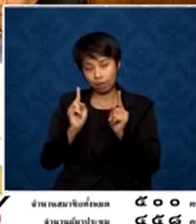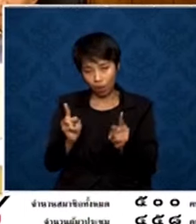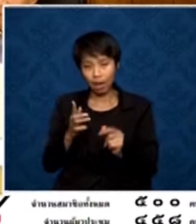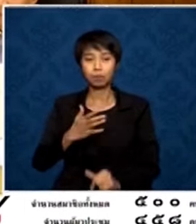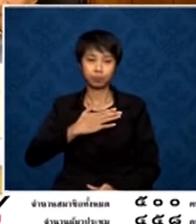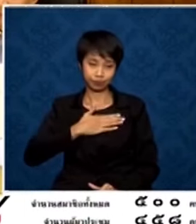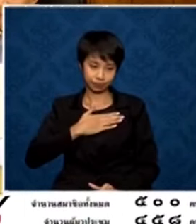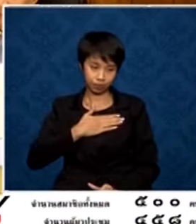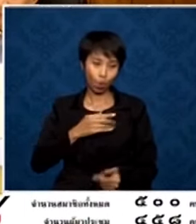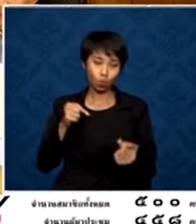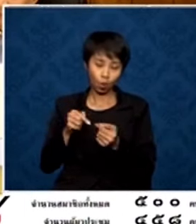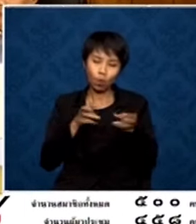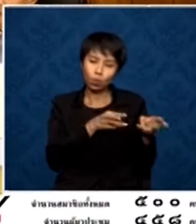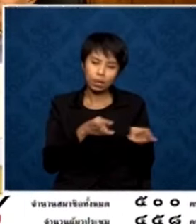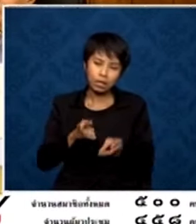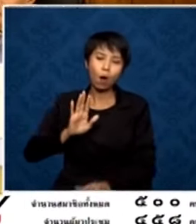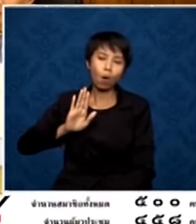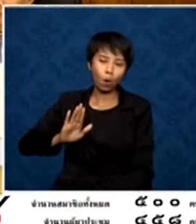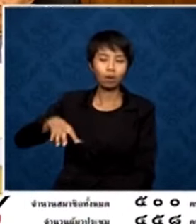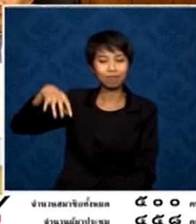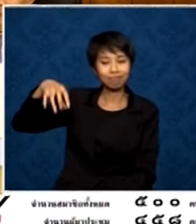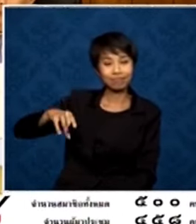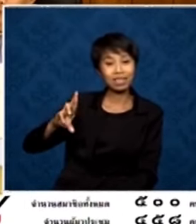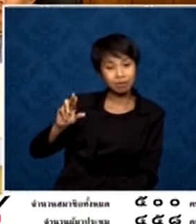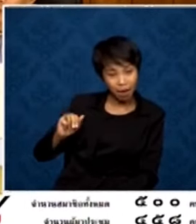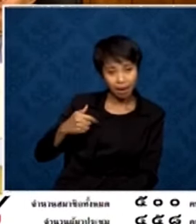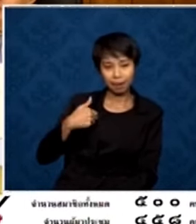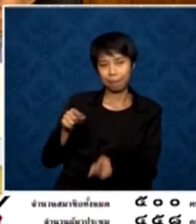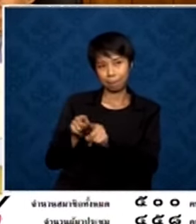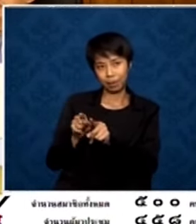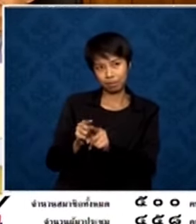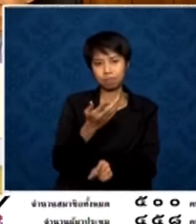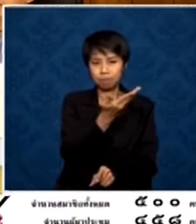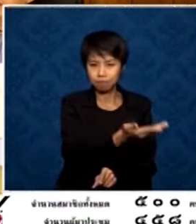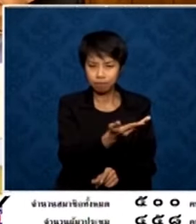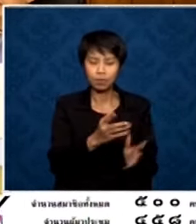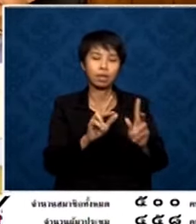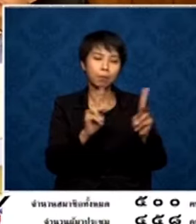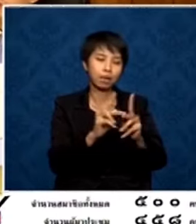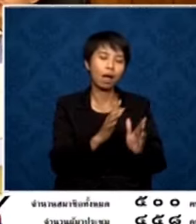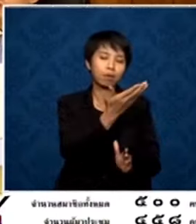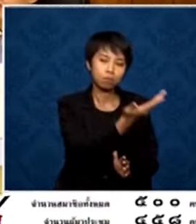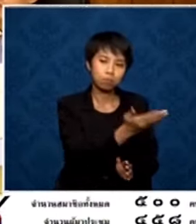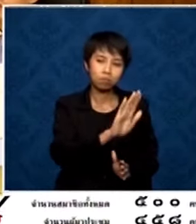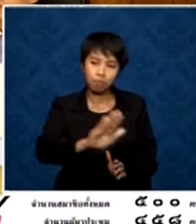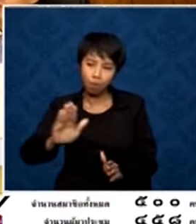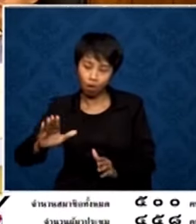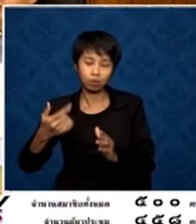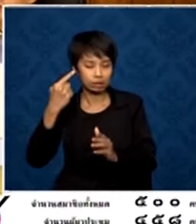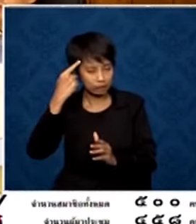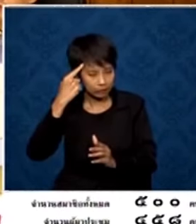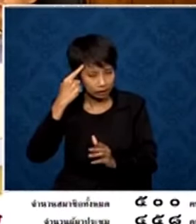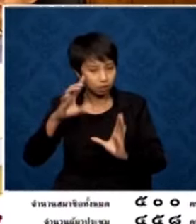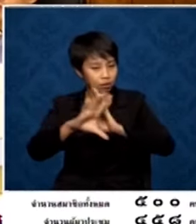การเดินหน้า Entertainment Complexนะคะหแล้วมันเห็นจำนวนนักท่องเที่ยวกระโดดสูงขึ้นใช้คำว่ากระโดดเลยนะใช่รวมไปถึงการจัดเก็บภาษีค่า